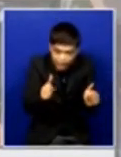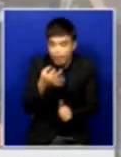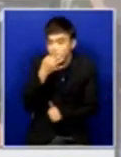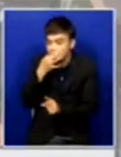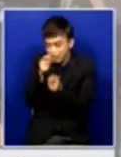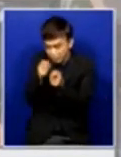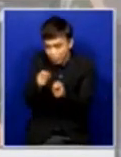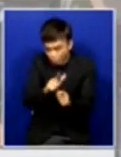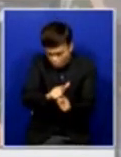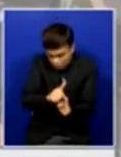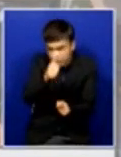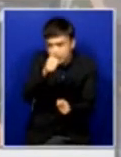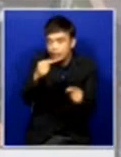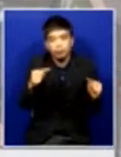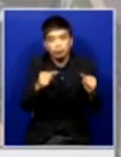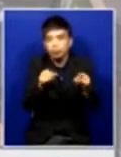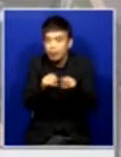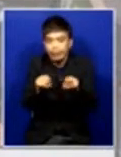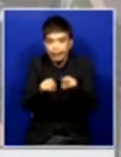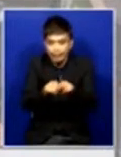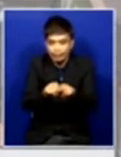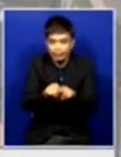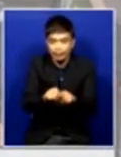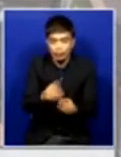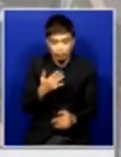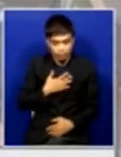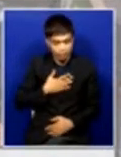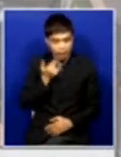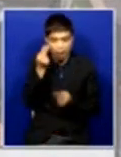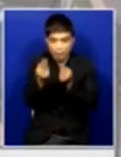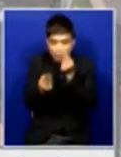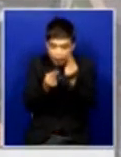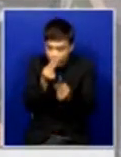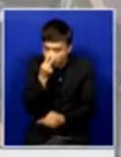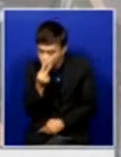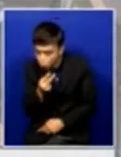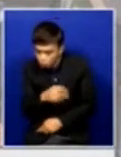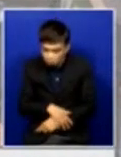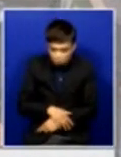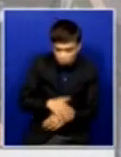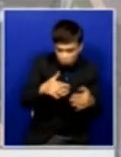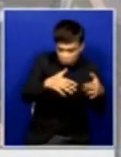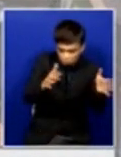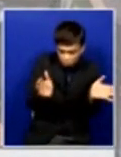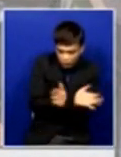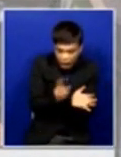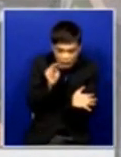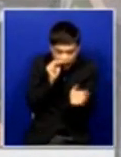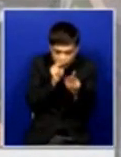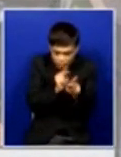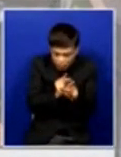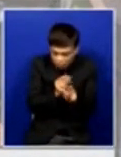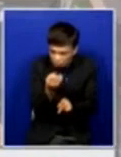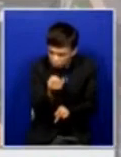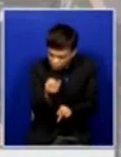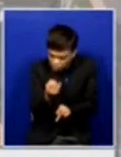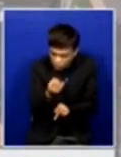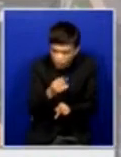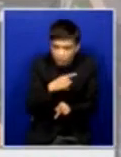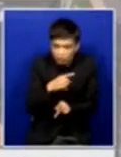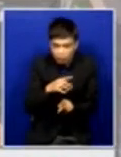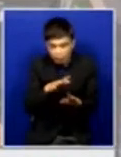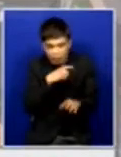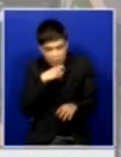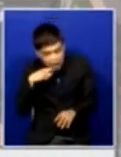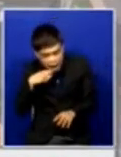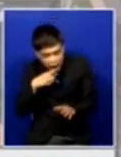านประธานครับผมลงพื้นที่ยังพบว่ามีคลองชลประทานแหล่งน้ำนั้นที่เสื่อมโทรมขาดการดูแลตลอดระยะเวลา10หรือ